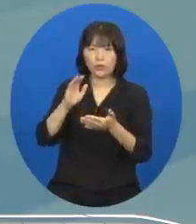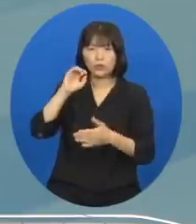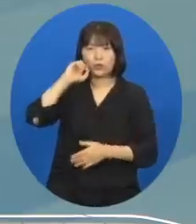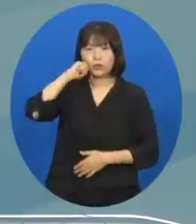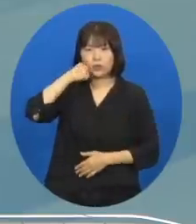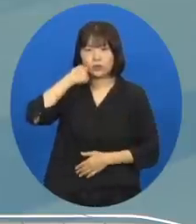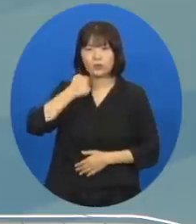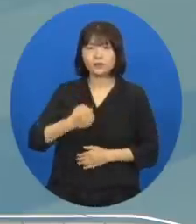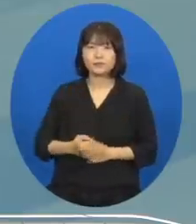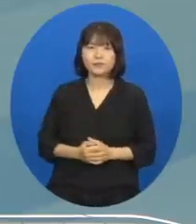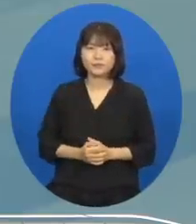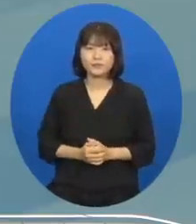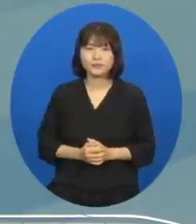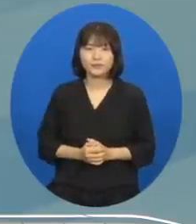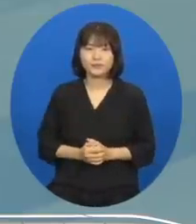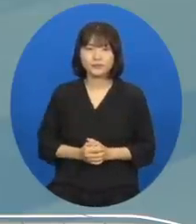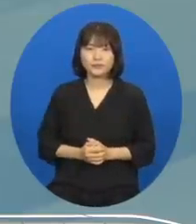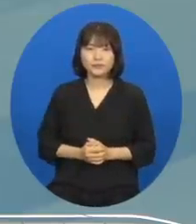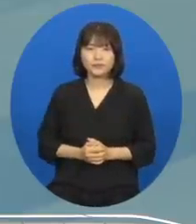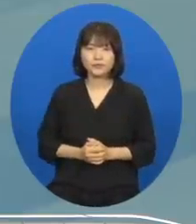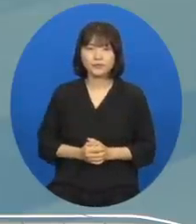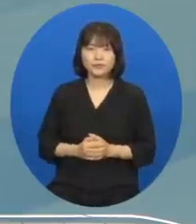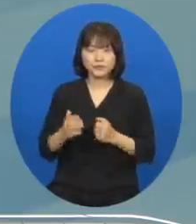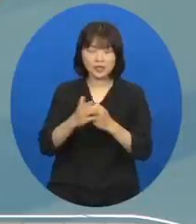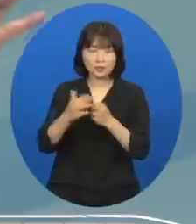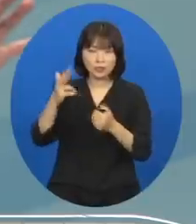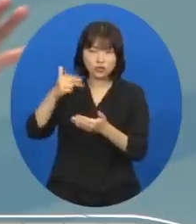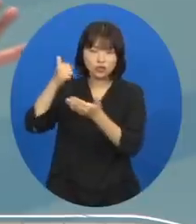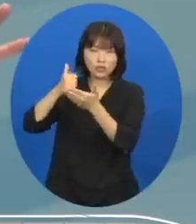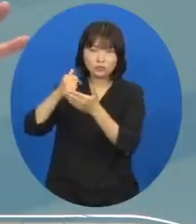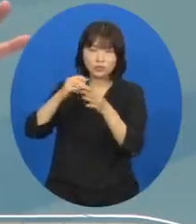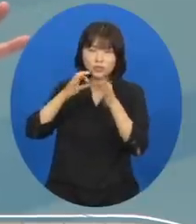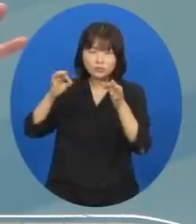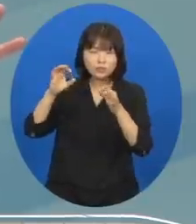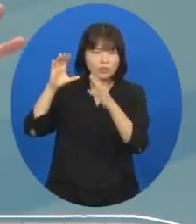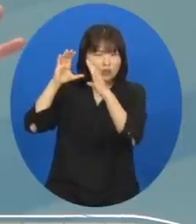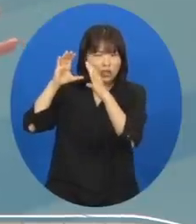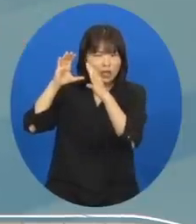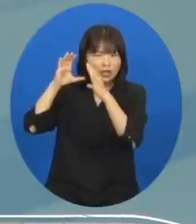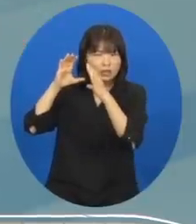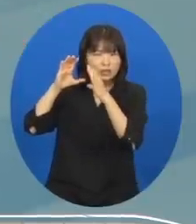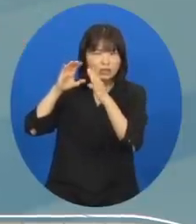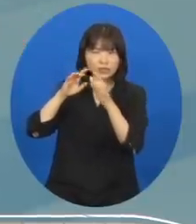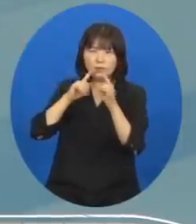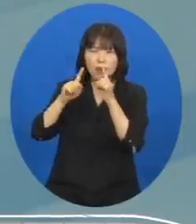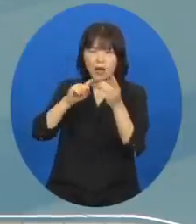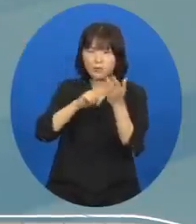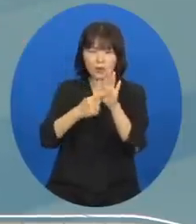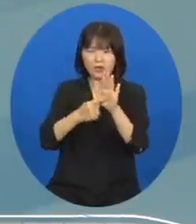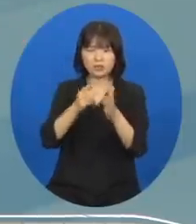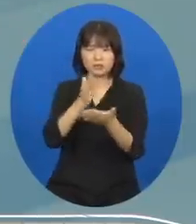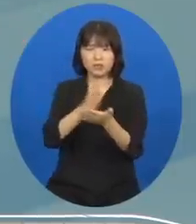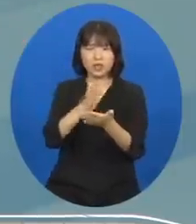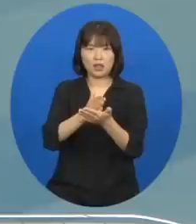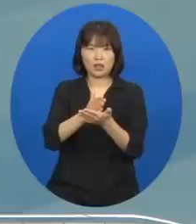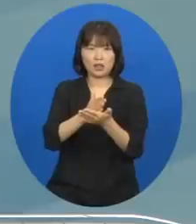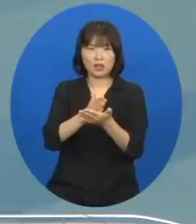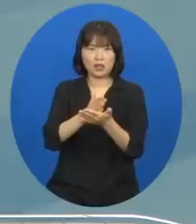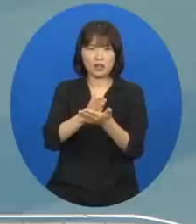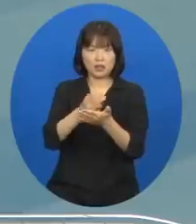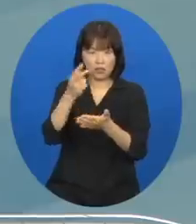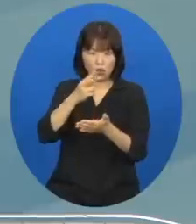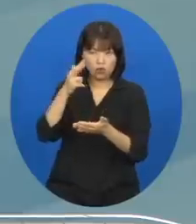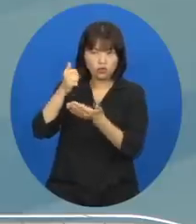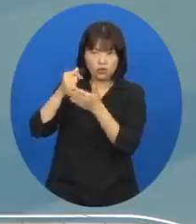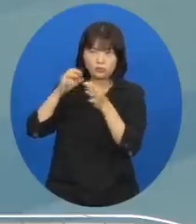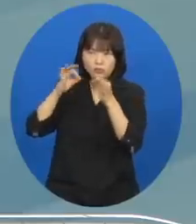그래서 주님의 음성을 들었다고 하지 말라고, 주님의 음성 들으려고 하지 말라고, 설교 듣고 그저